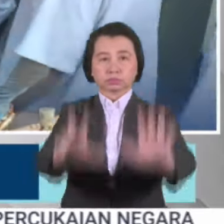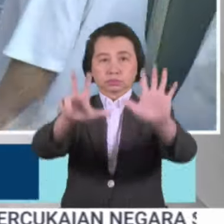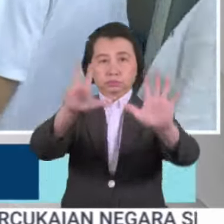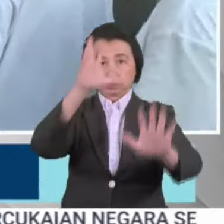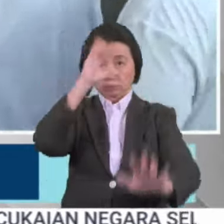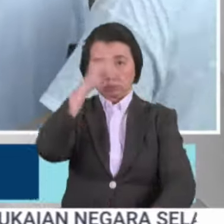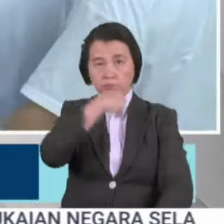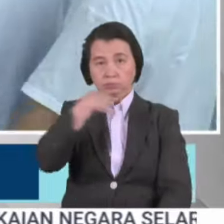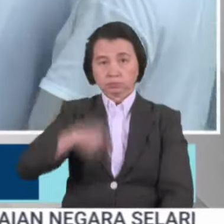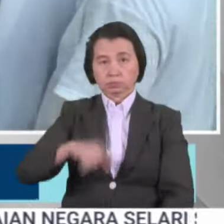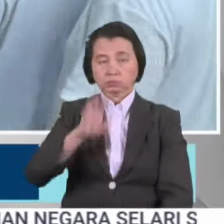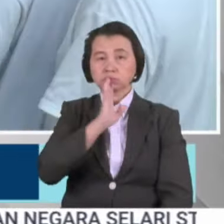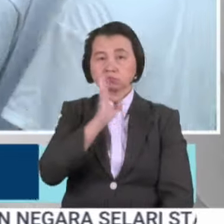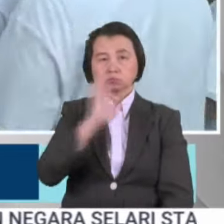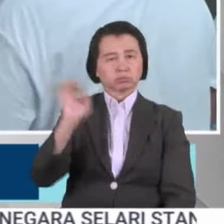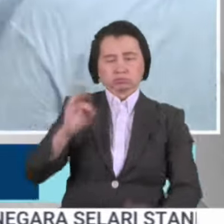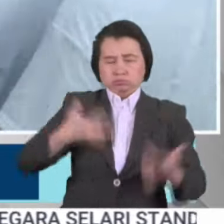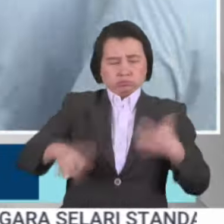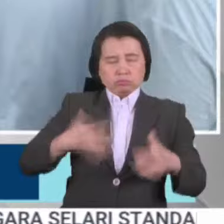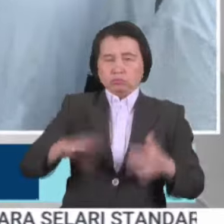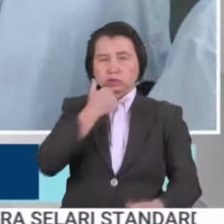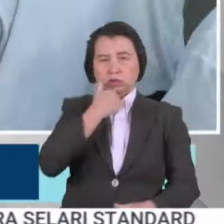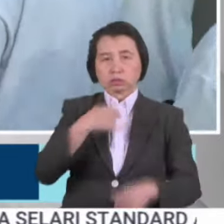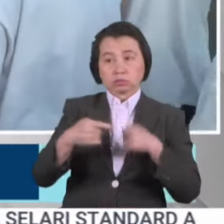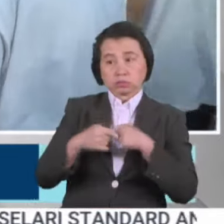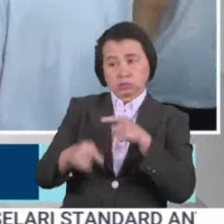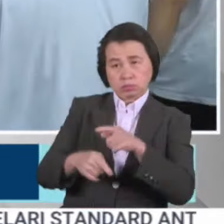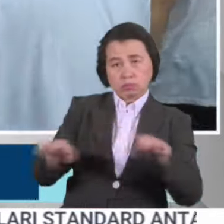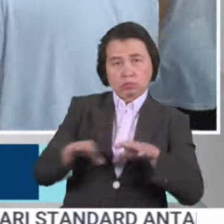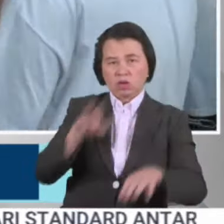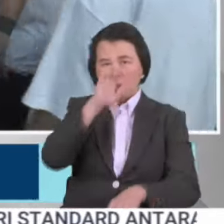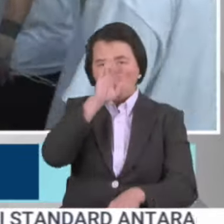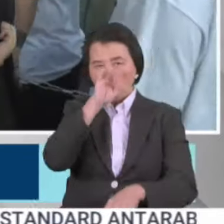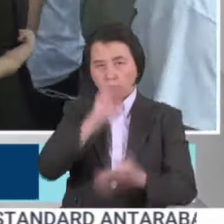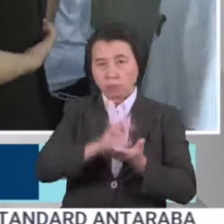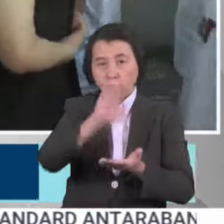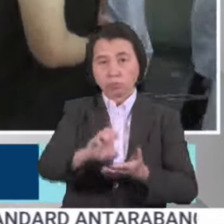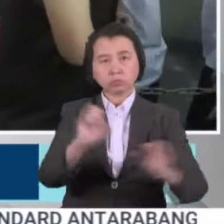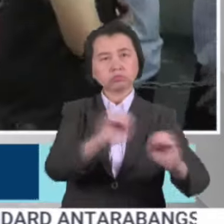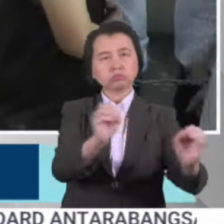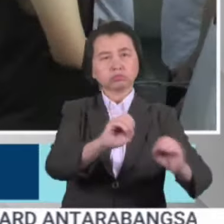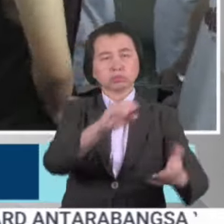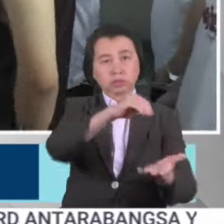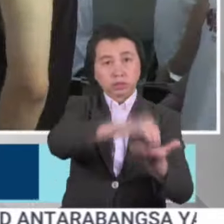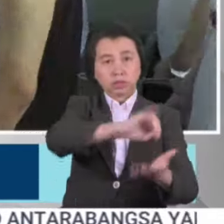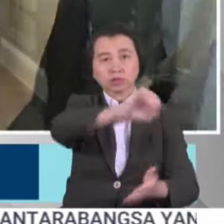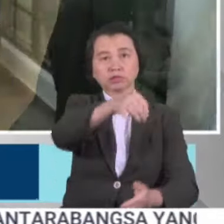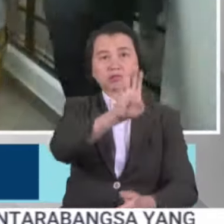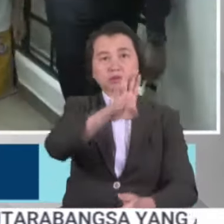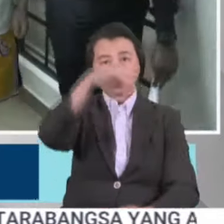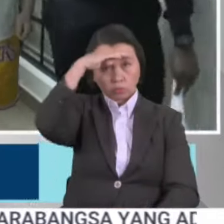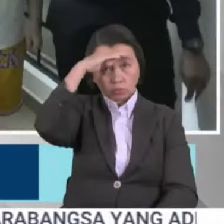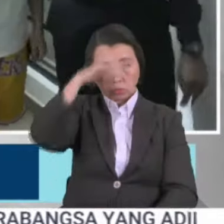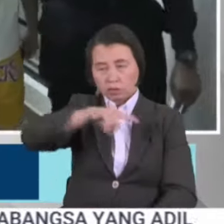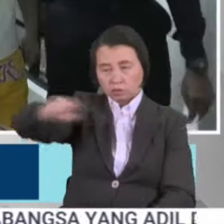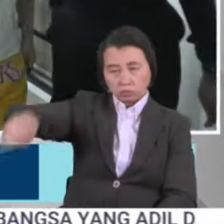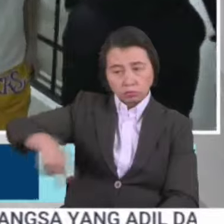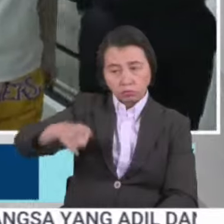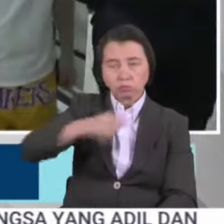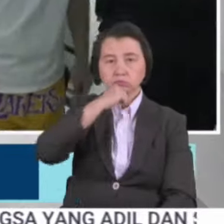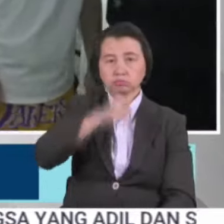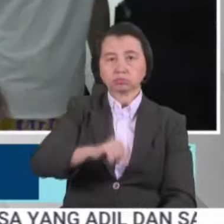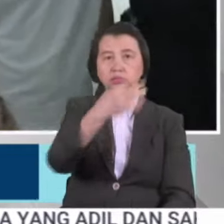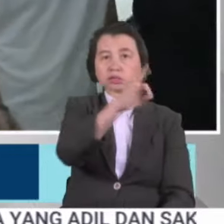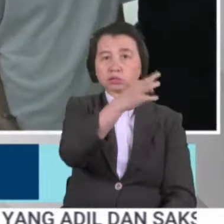8 lelaki warga China mengaku tidak bersalah atas dakwaan menjalankan penipuan pelaburan tidak wujud di Johor Bahru. Kesemua tertuduh